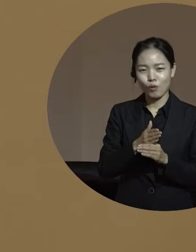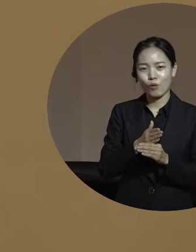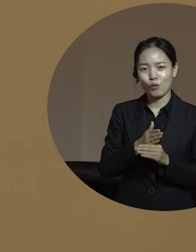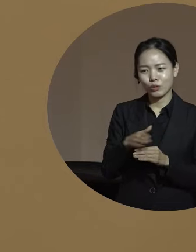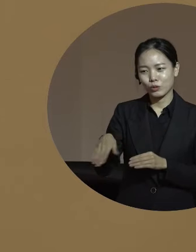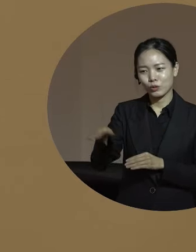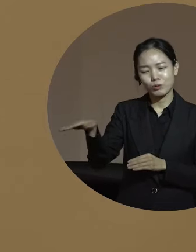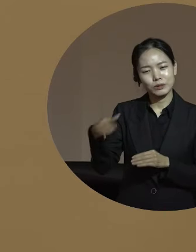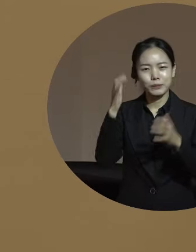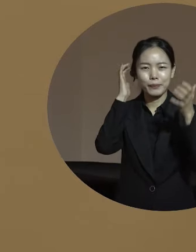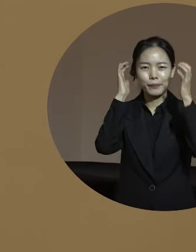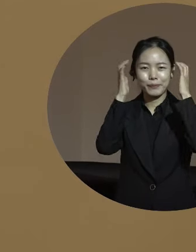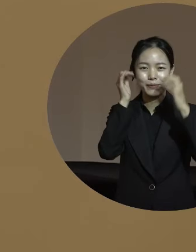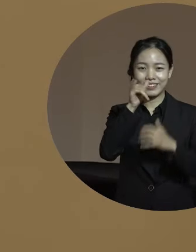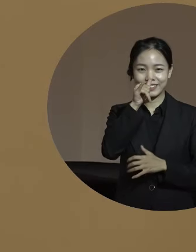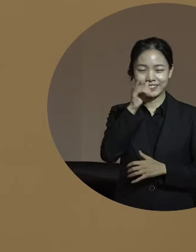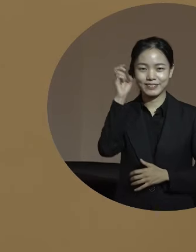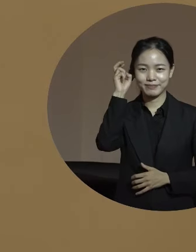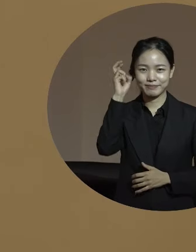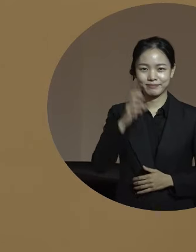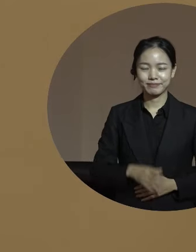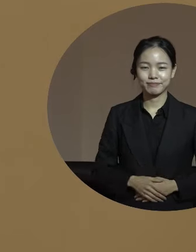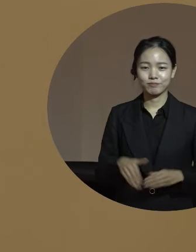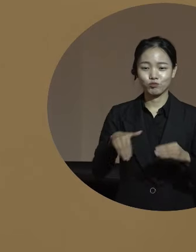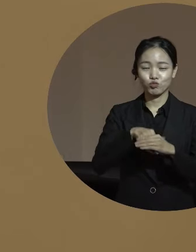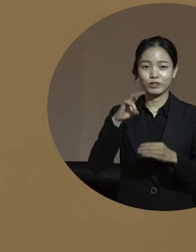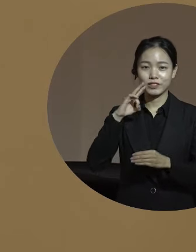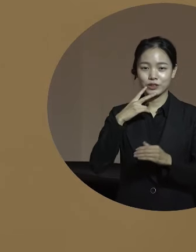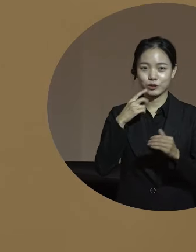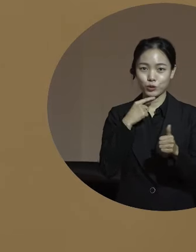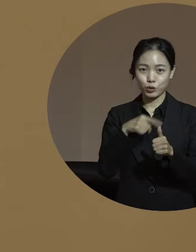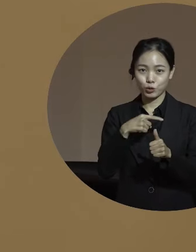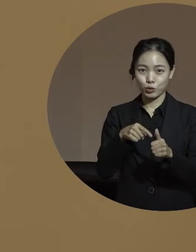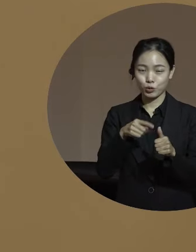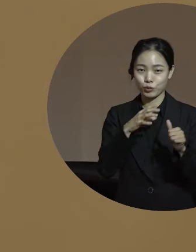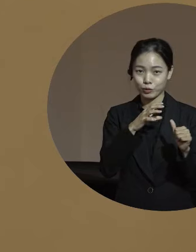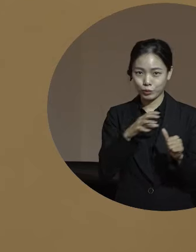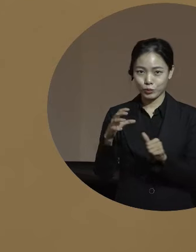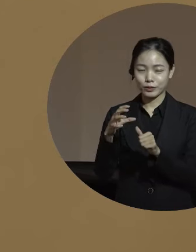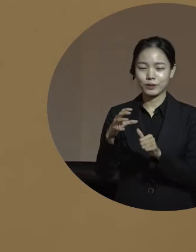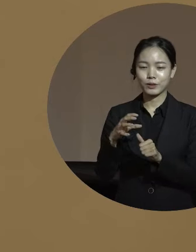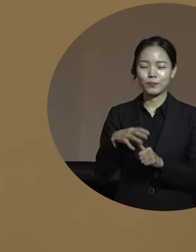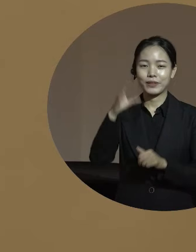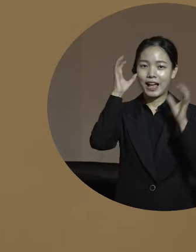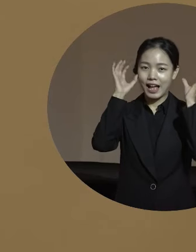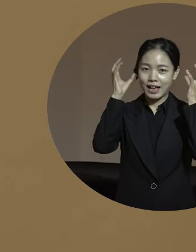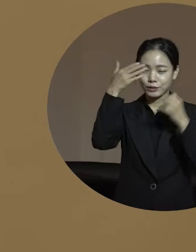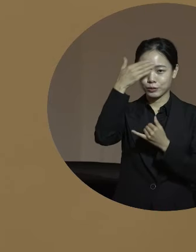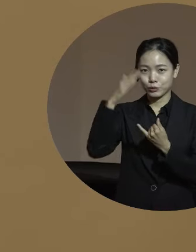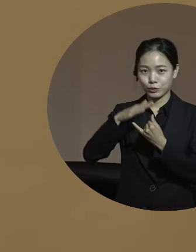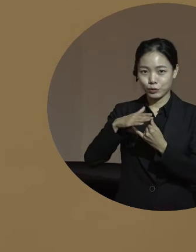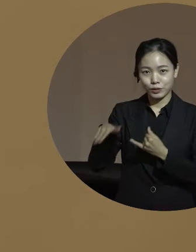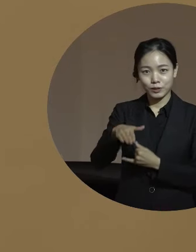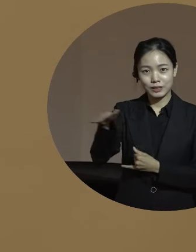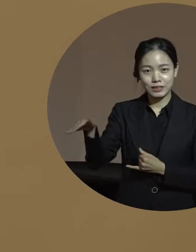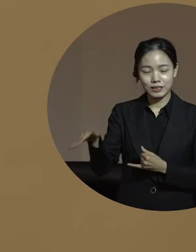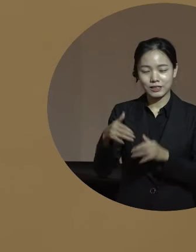아마 혼란스러울 것 같습니다. 문화예술 교육을 통해서 아동 청소년들이 이제